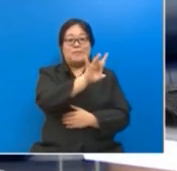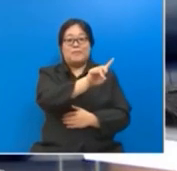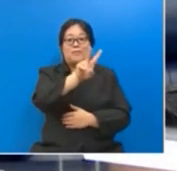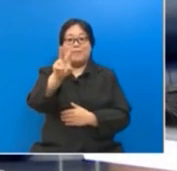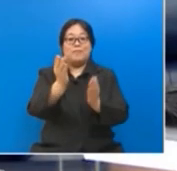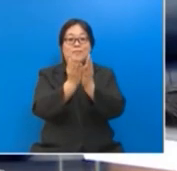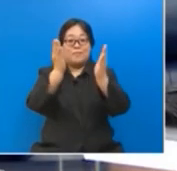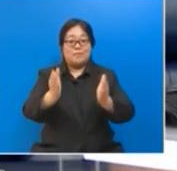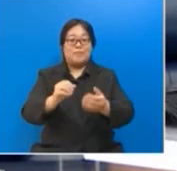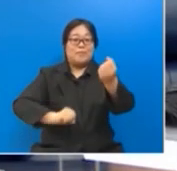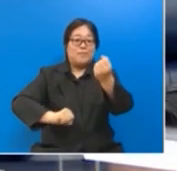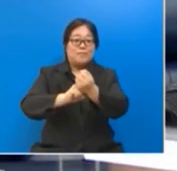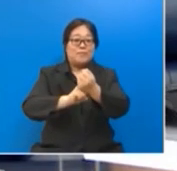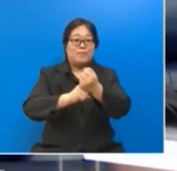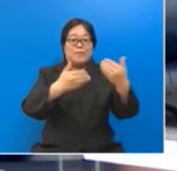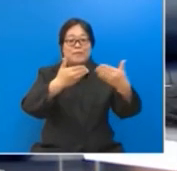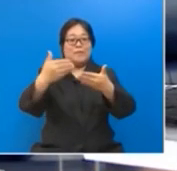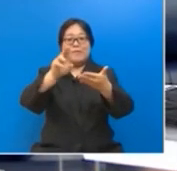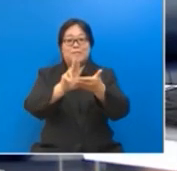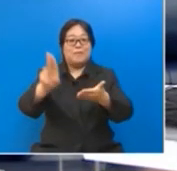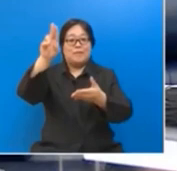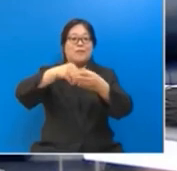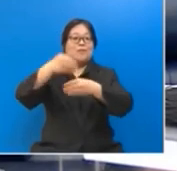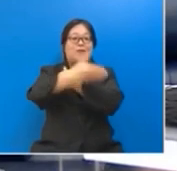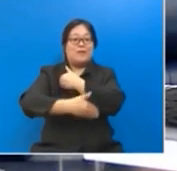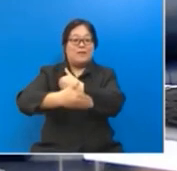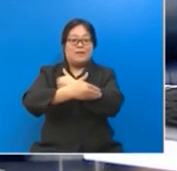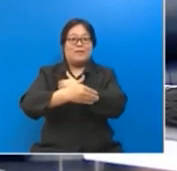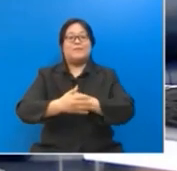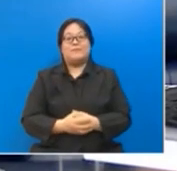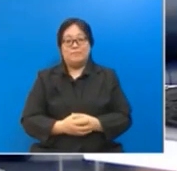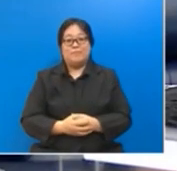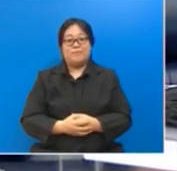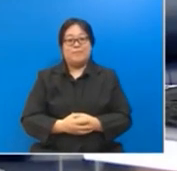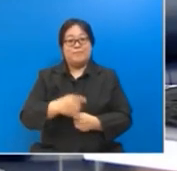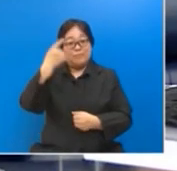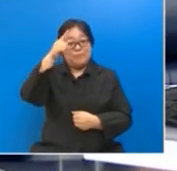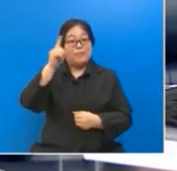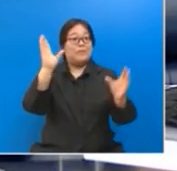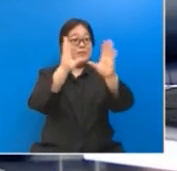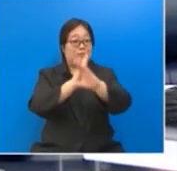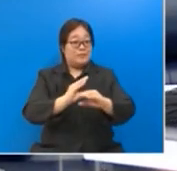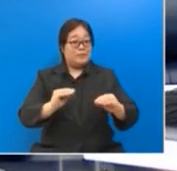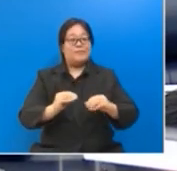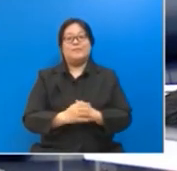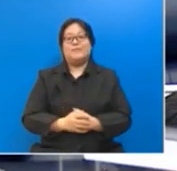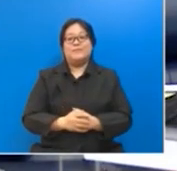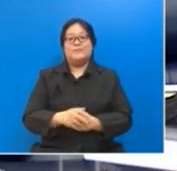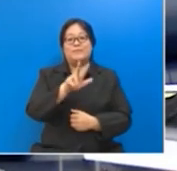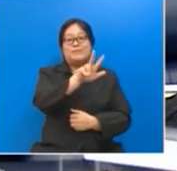orang pelajar ditaja untuk pengajian di universiti luar negara. Bagi negeri Sarawak pula,